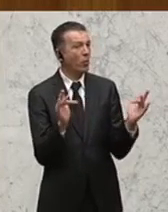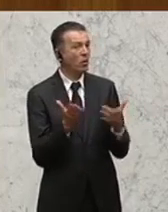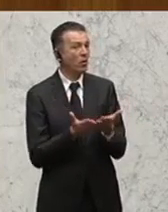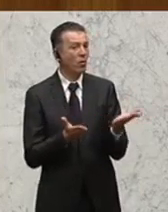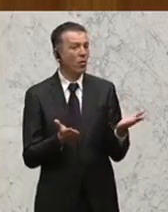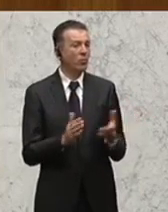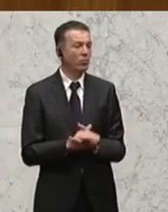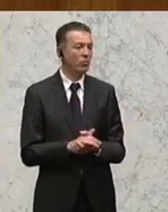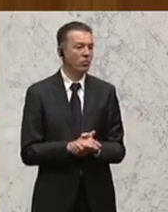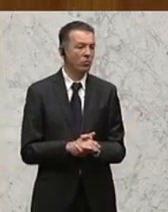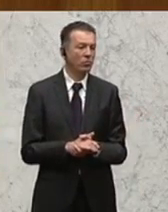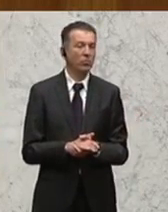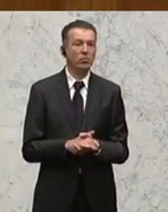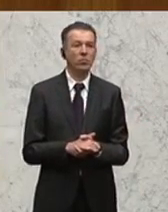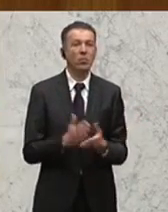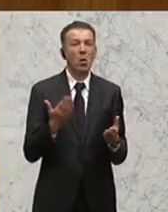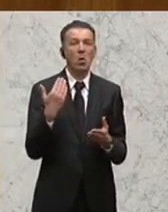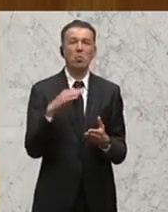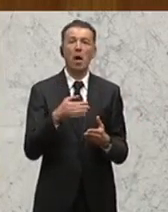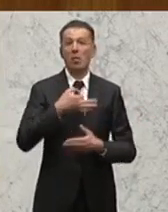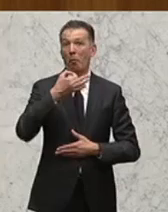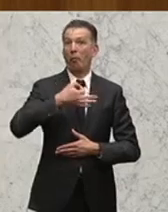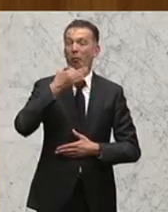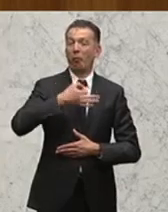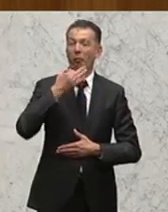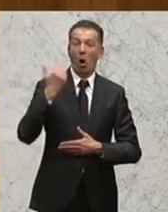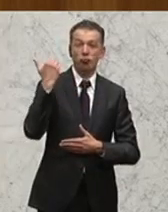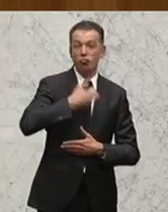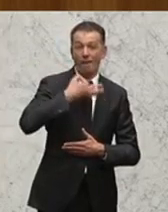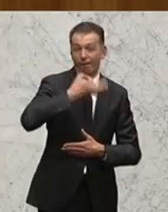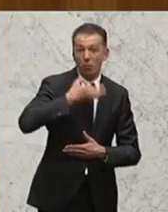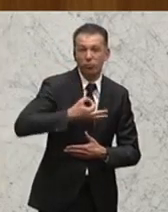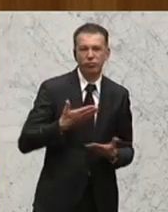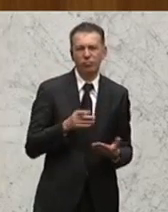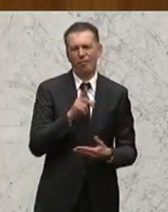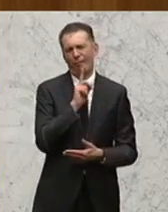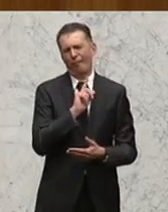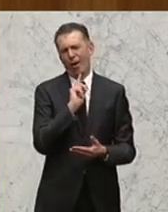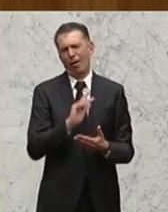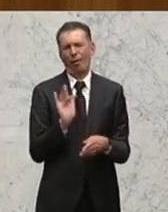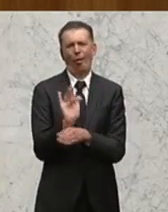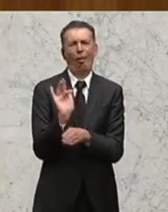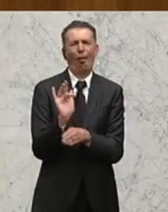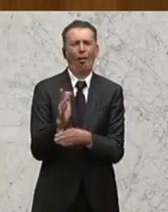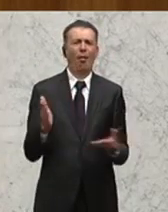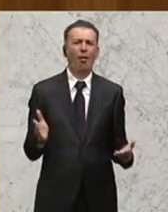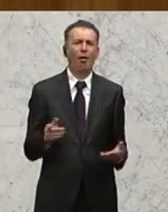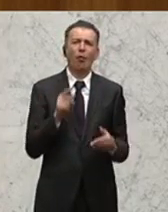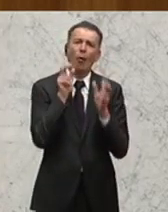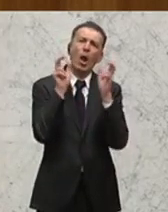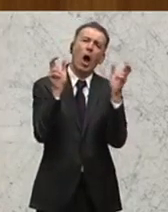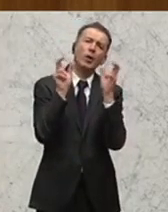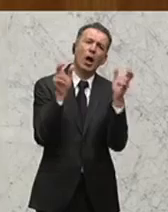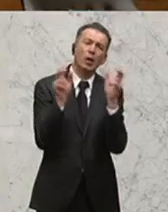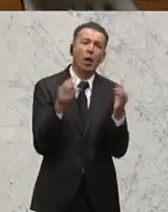Opposition, Großmeister der scharfen Pointe zu sein, ist ein bisschen wenig. Außer lauter Töne nichts